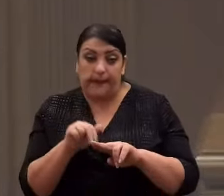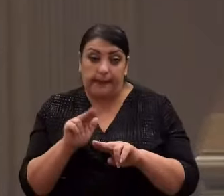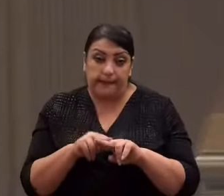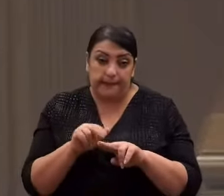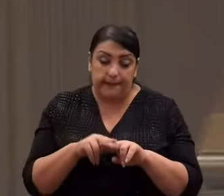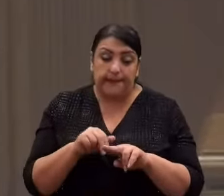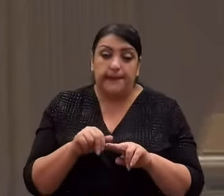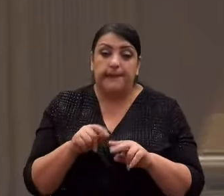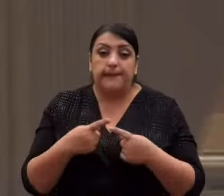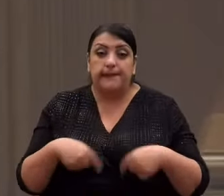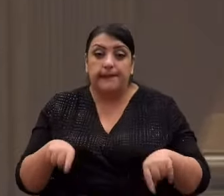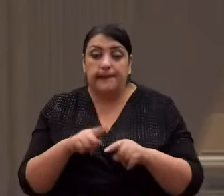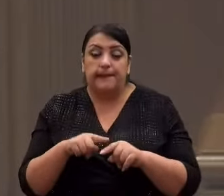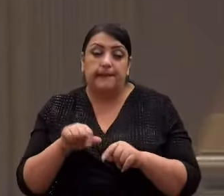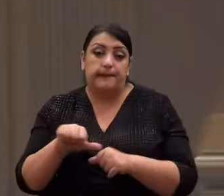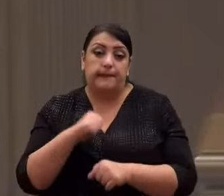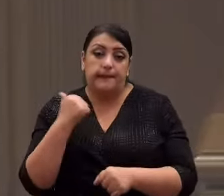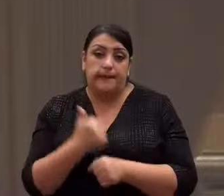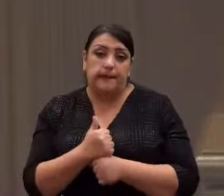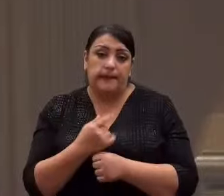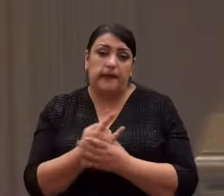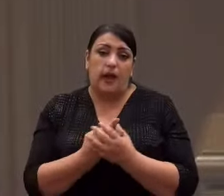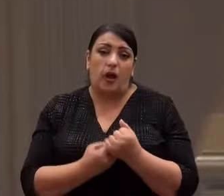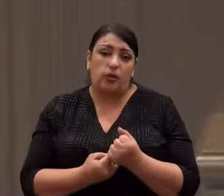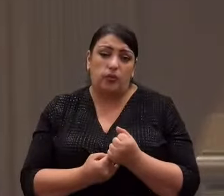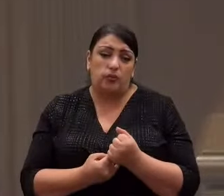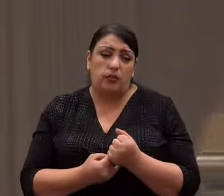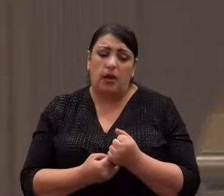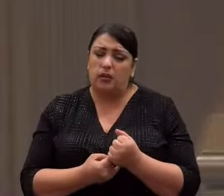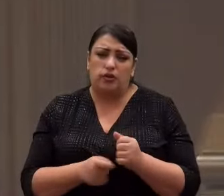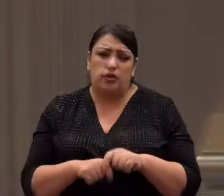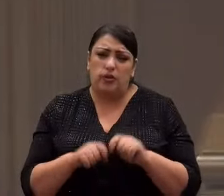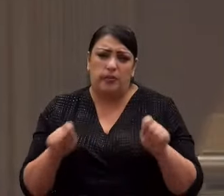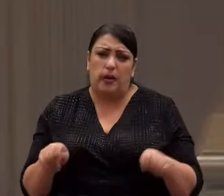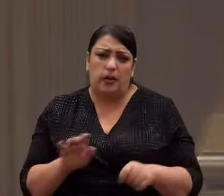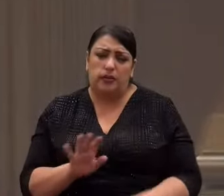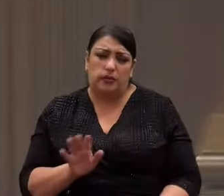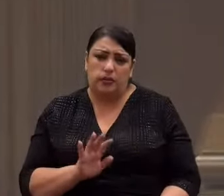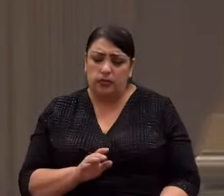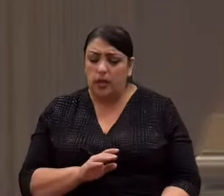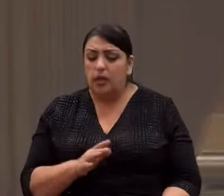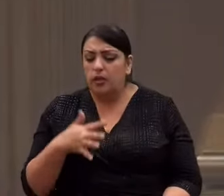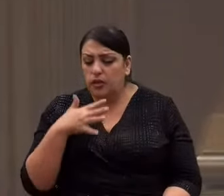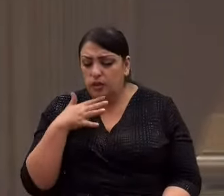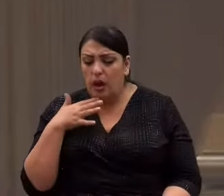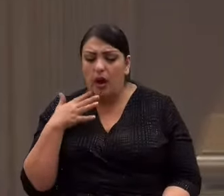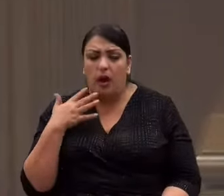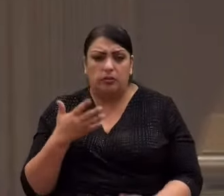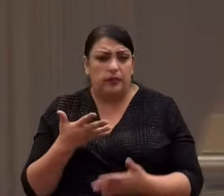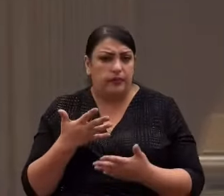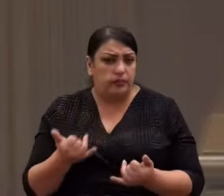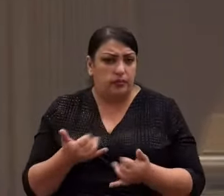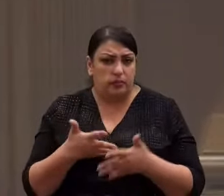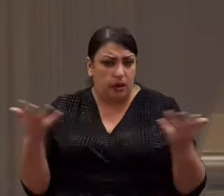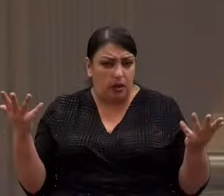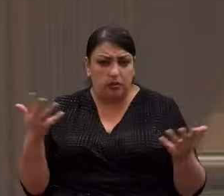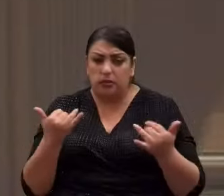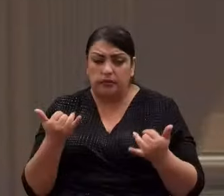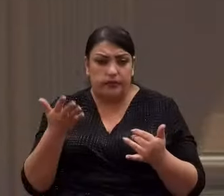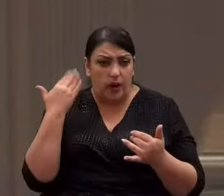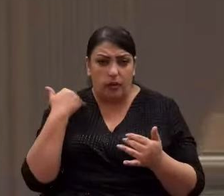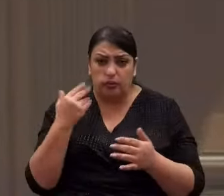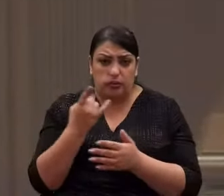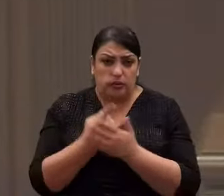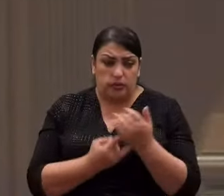բաժինների պետերը թաքցնում էին այս դեպքերը, հա, շատ, շատ առաջներում թաքցնում էին, և